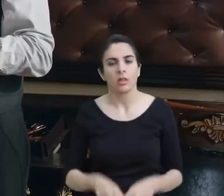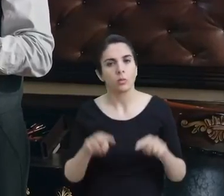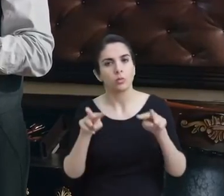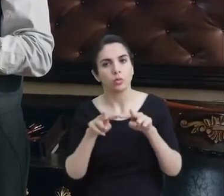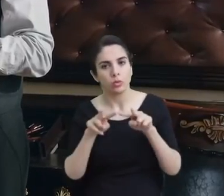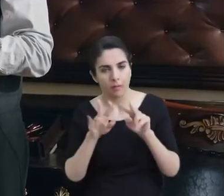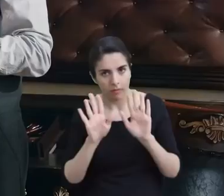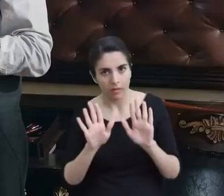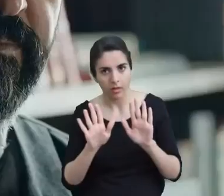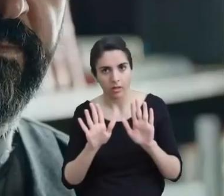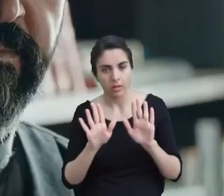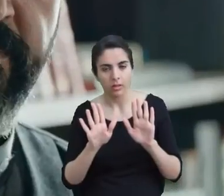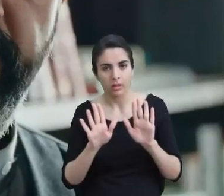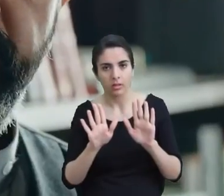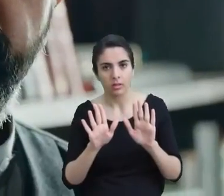Mustafa.